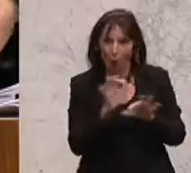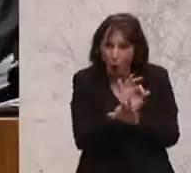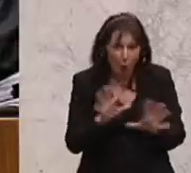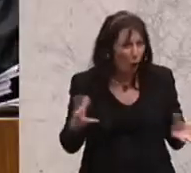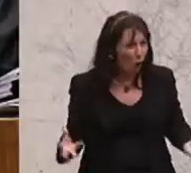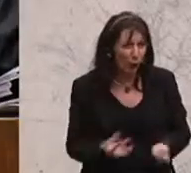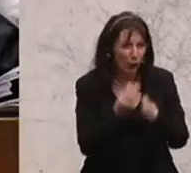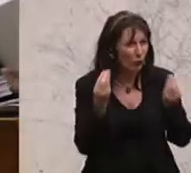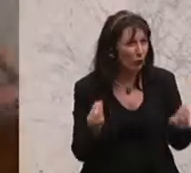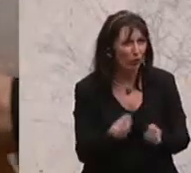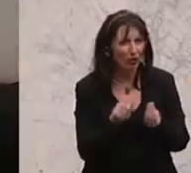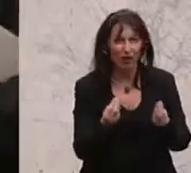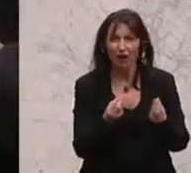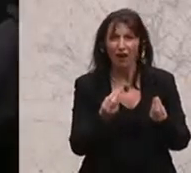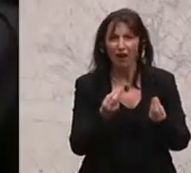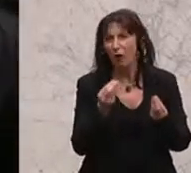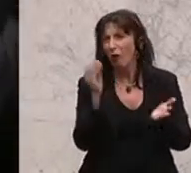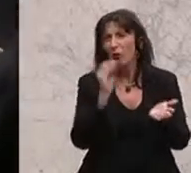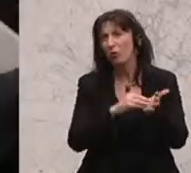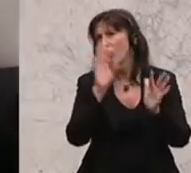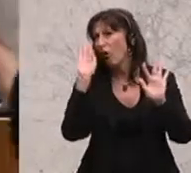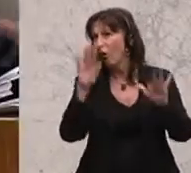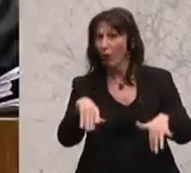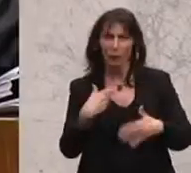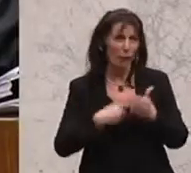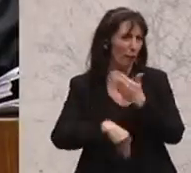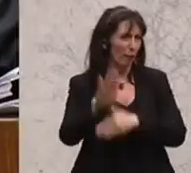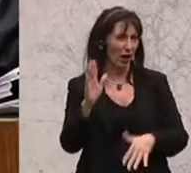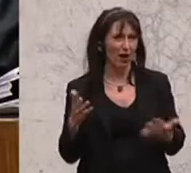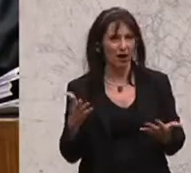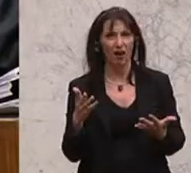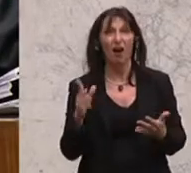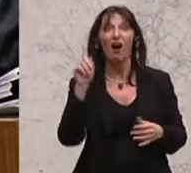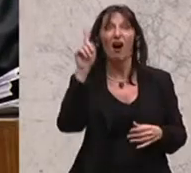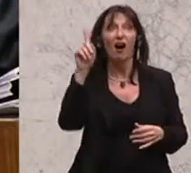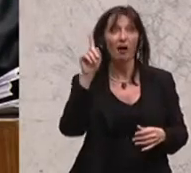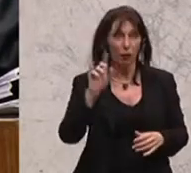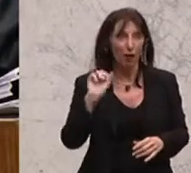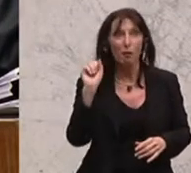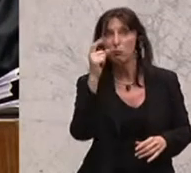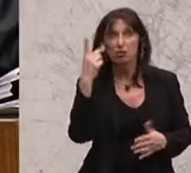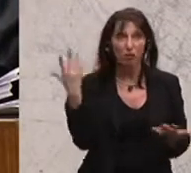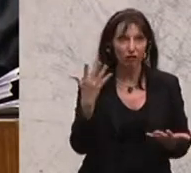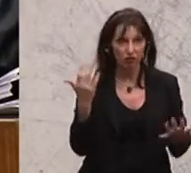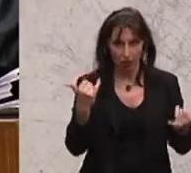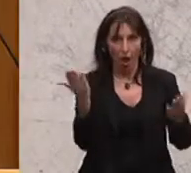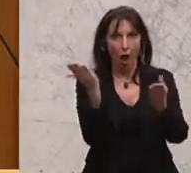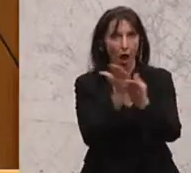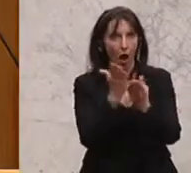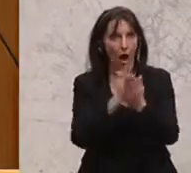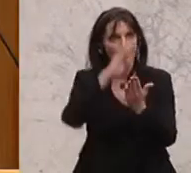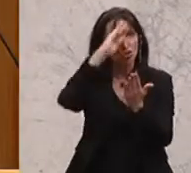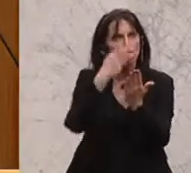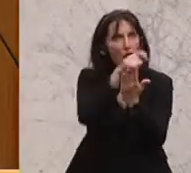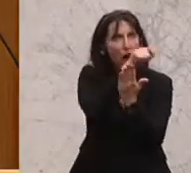Begründung. Und das geht in einer Tour so weiter. Und das beste Stück sind jetzt natürlich die Aktenschwärzungen, weil das versteht